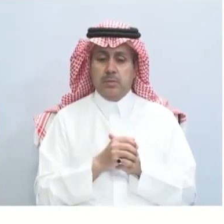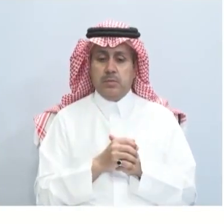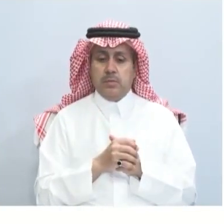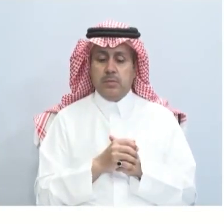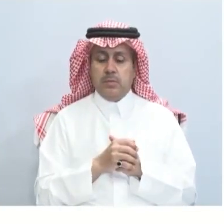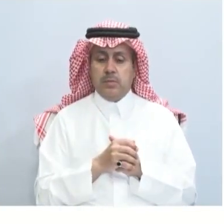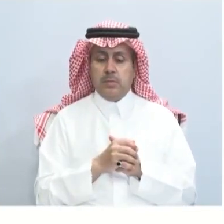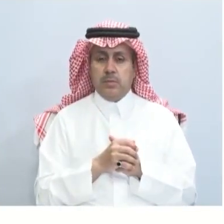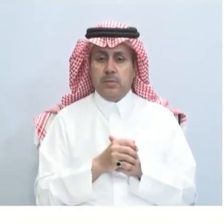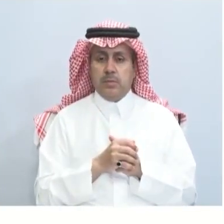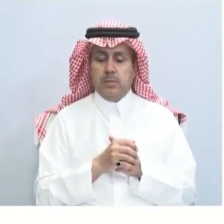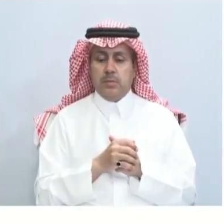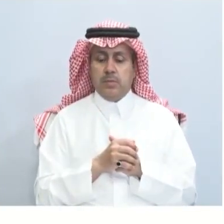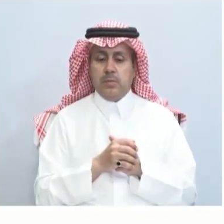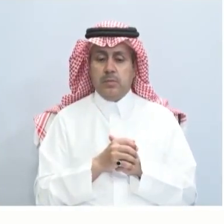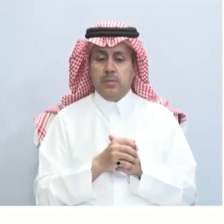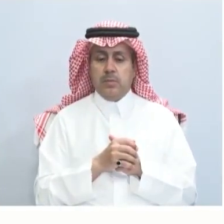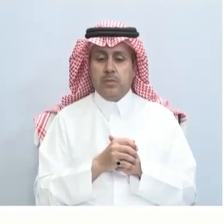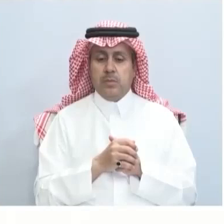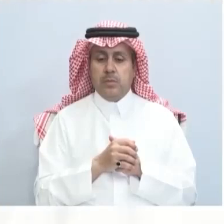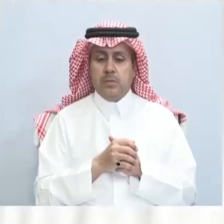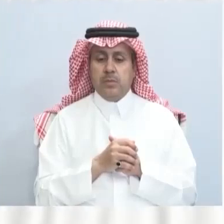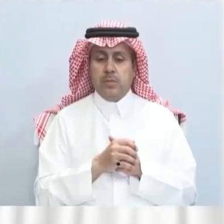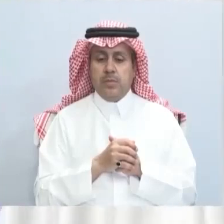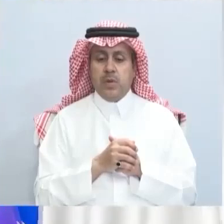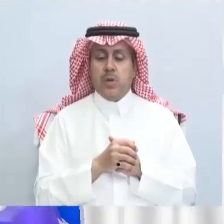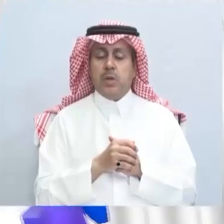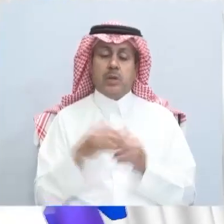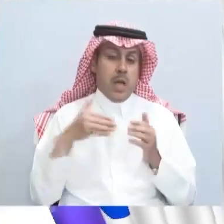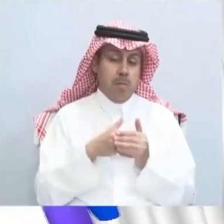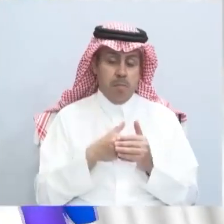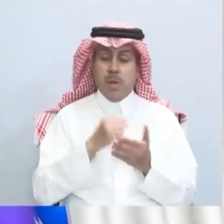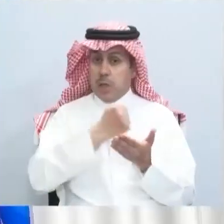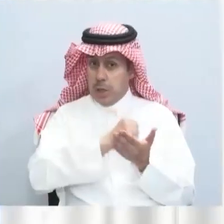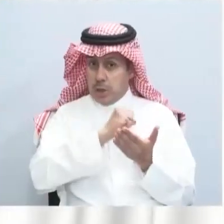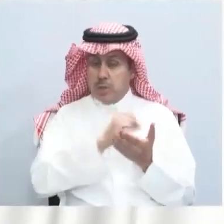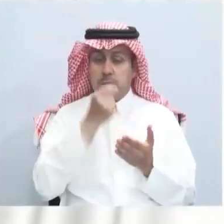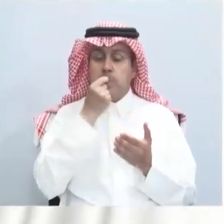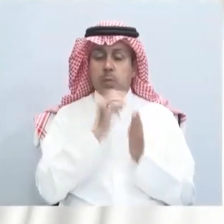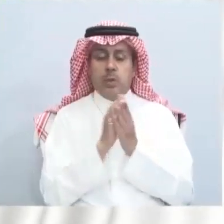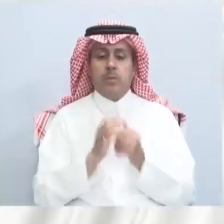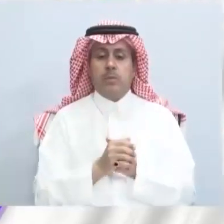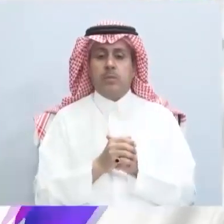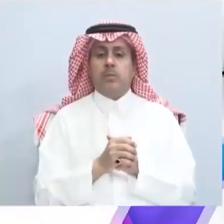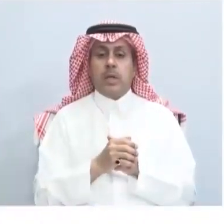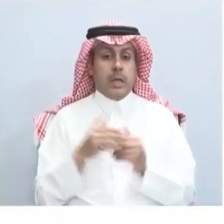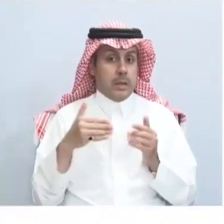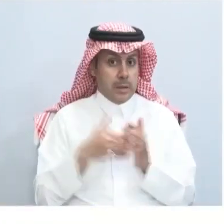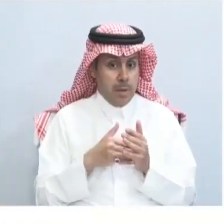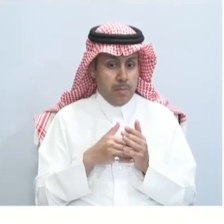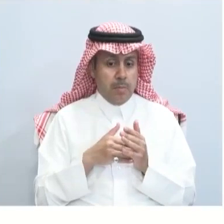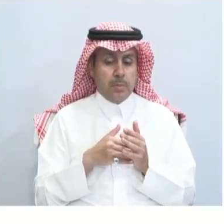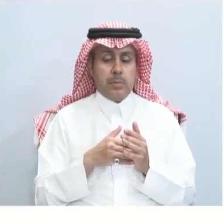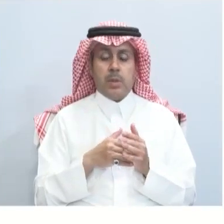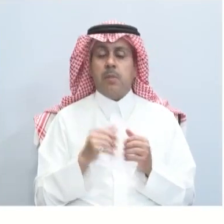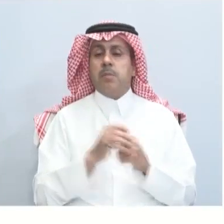ختام درس النسخ في القران وبختم درس النسخ في القران نكون قد اتينا على ختام